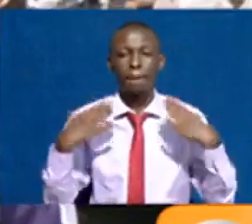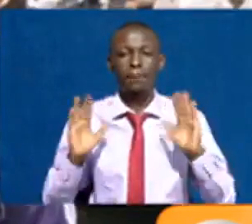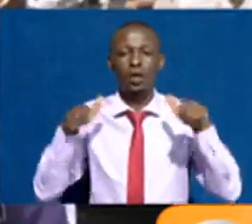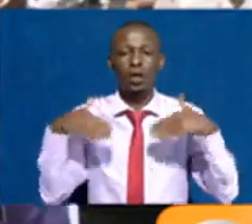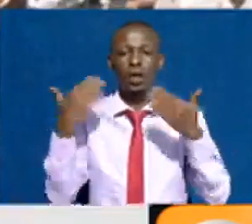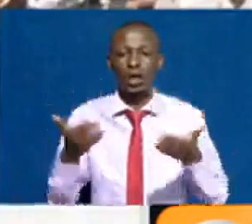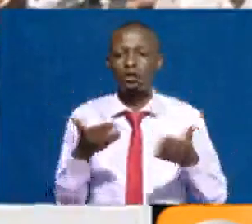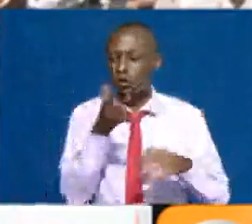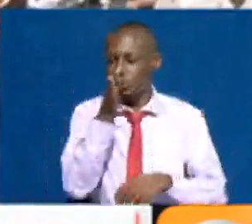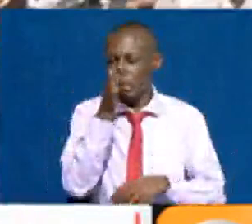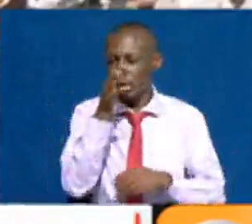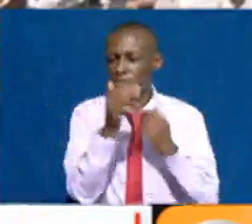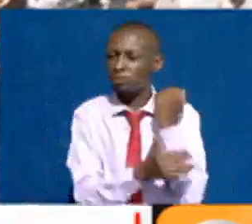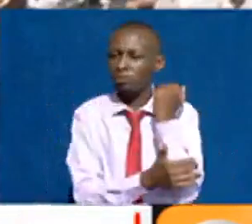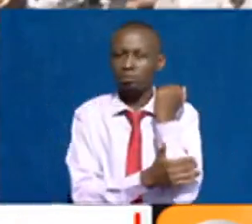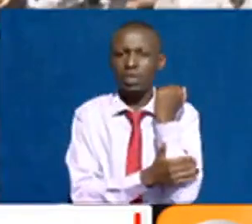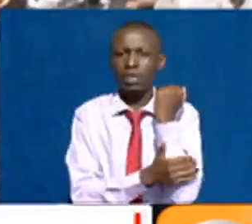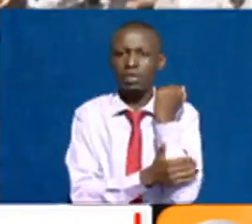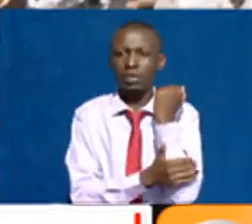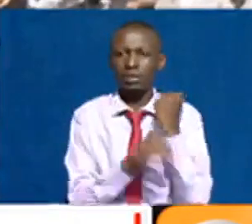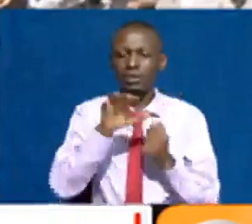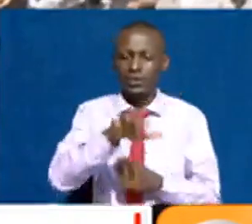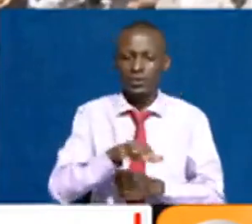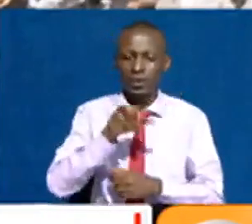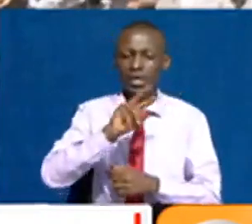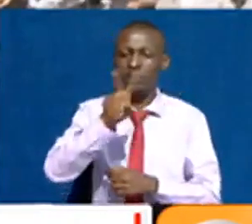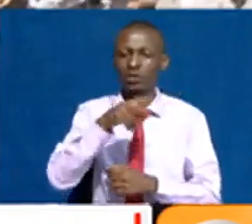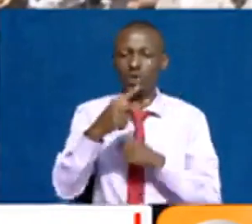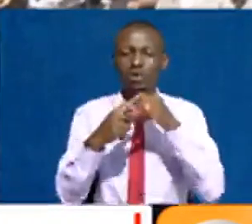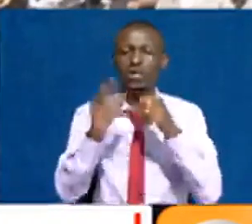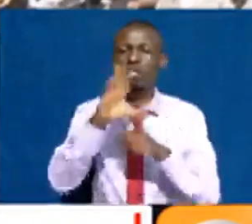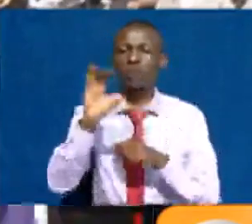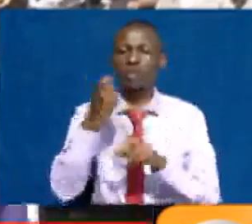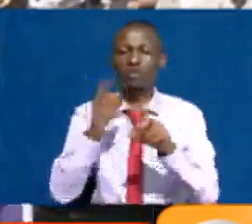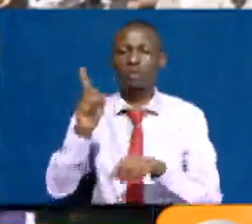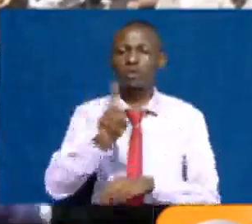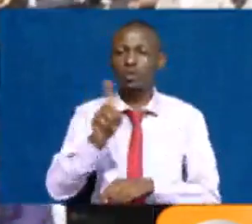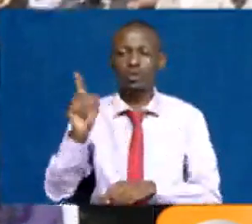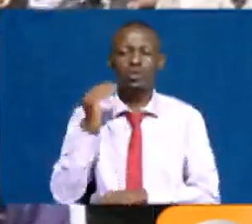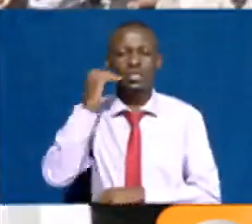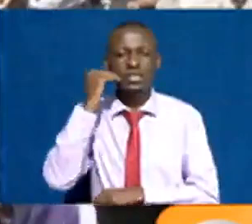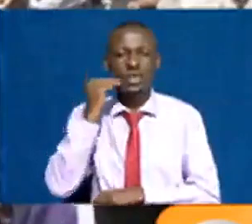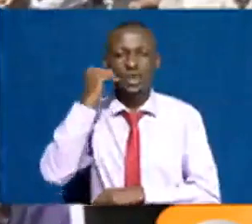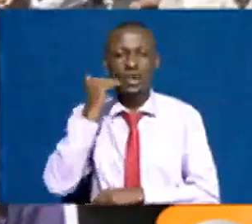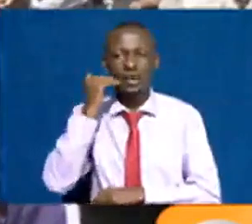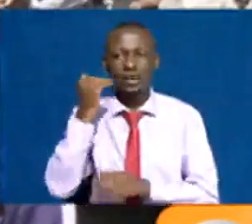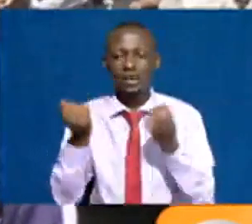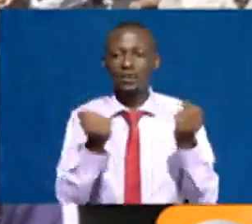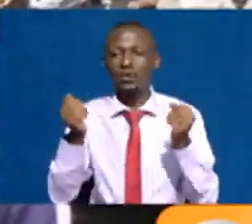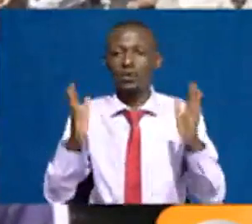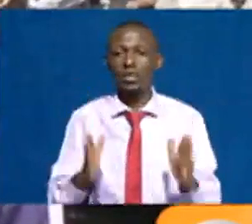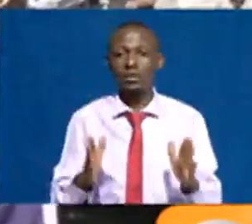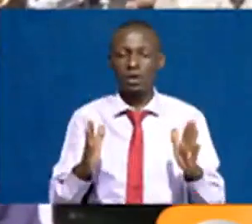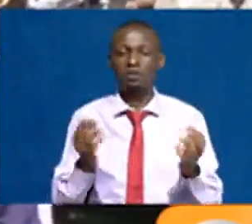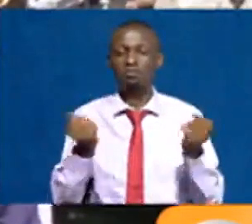kutulagai ni njia mbaya sana. Juu wametulipisha 2,700 kutoka Nairobi kwenda Siaya. Alafu yule dereva alikuwa